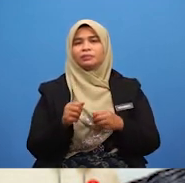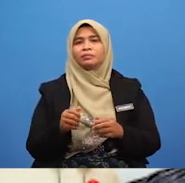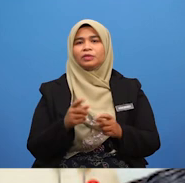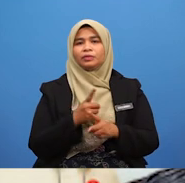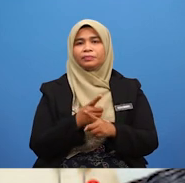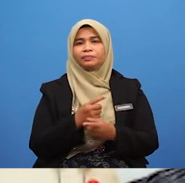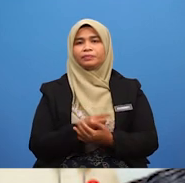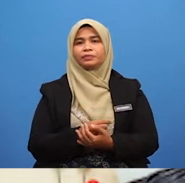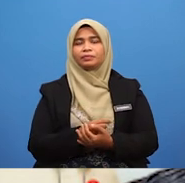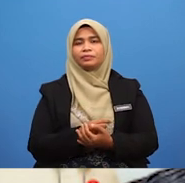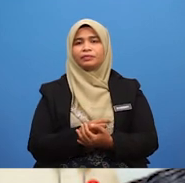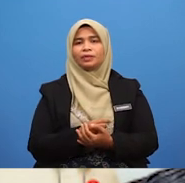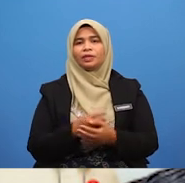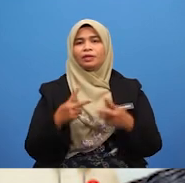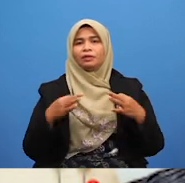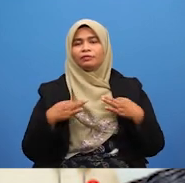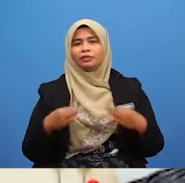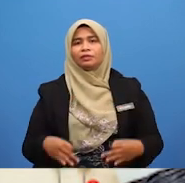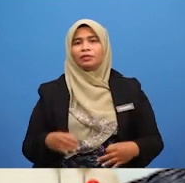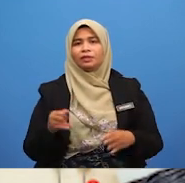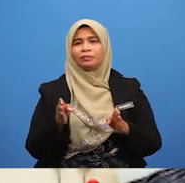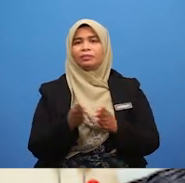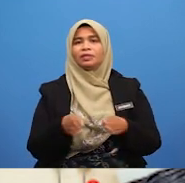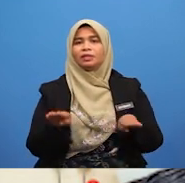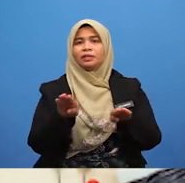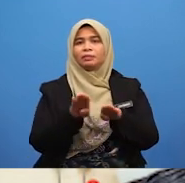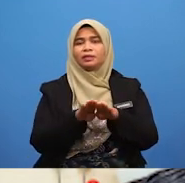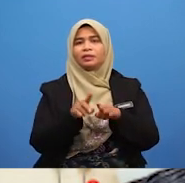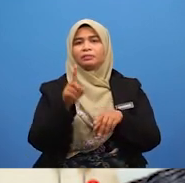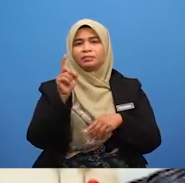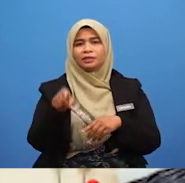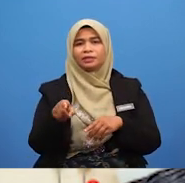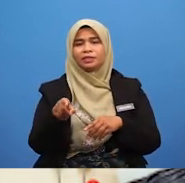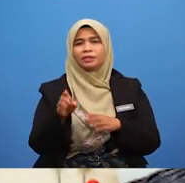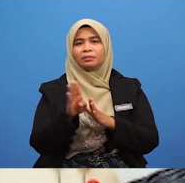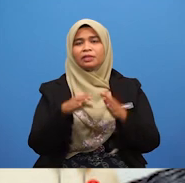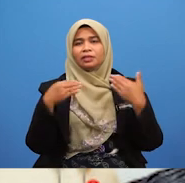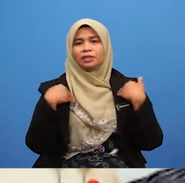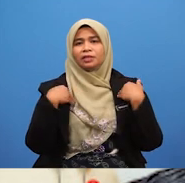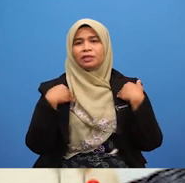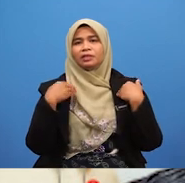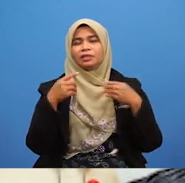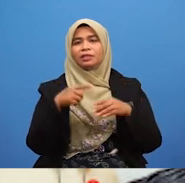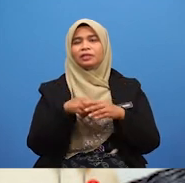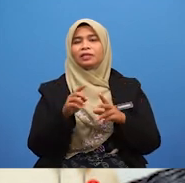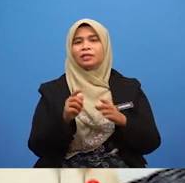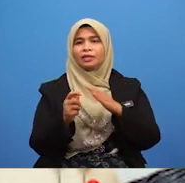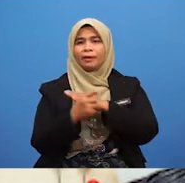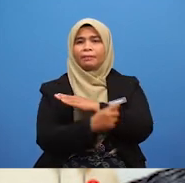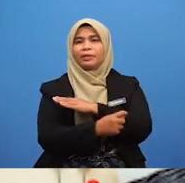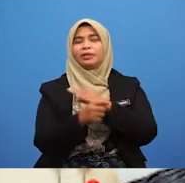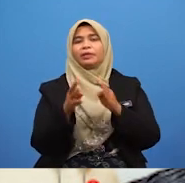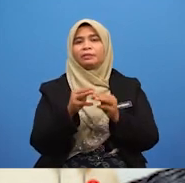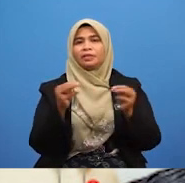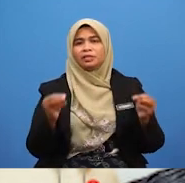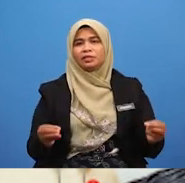persediaan bahagian-bahagian panel pakaian, perlulah dilakukan dengan berhati-hati agar dapat